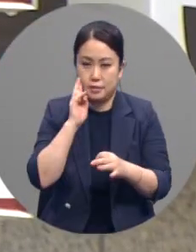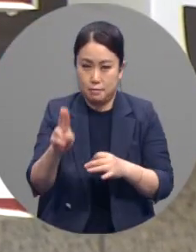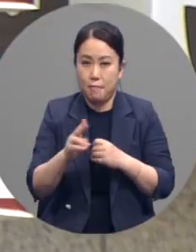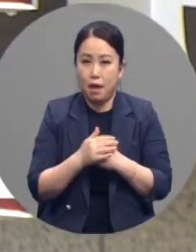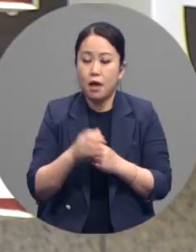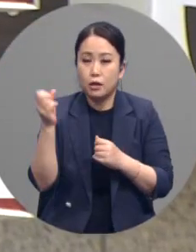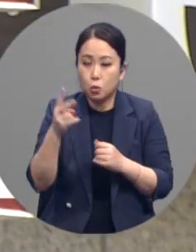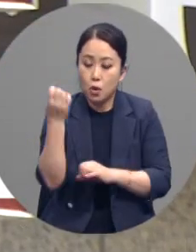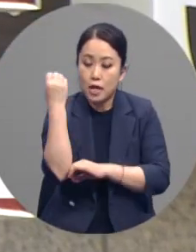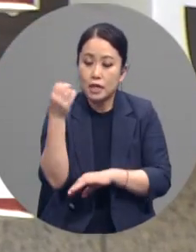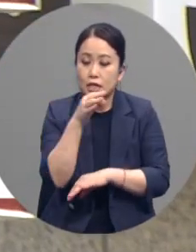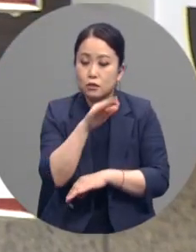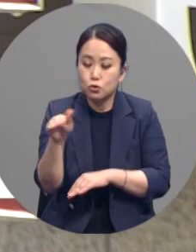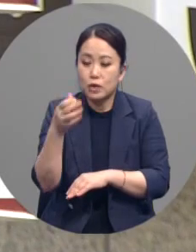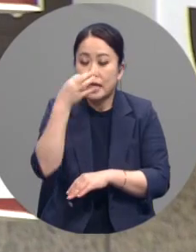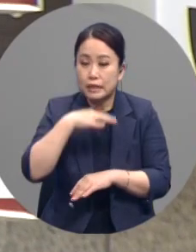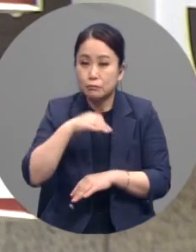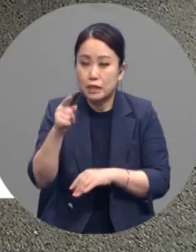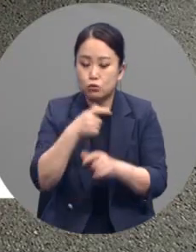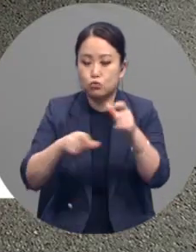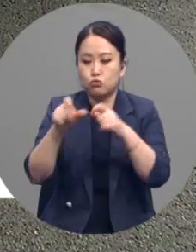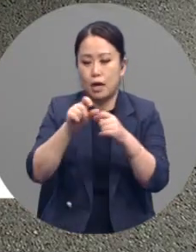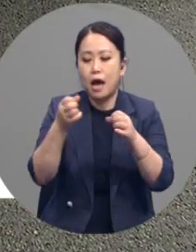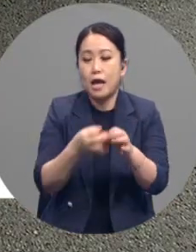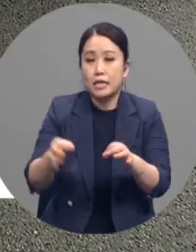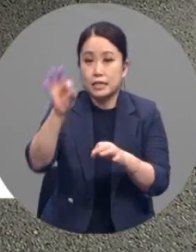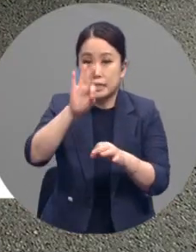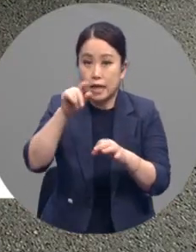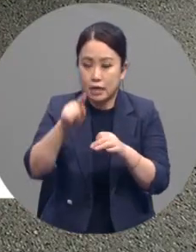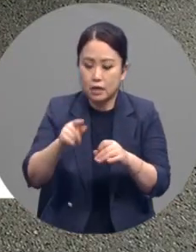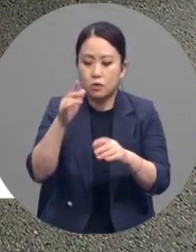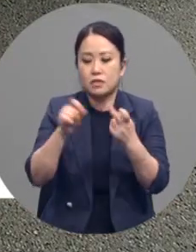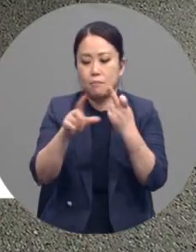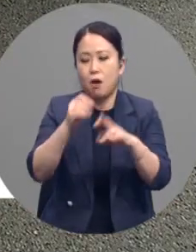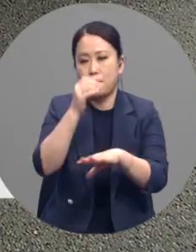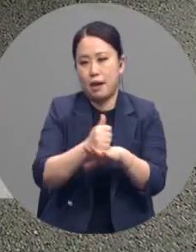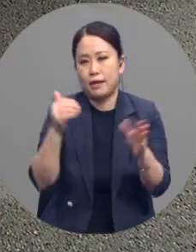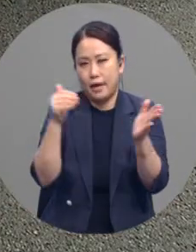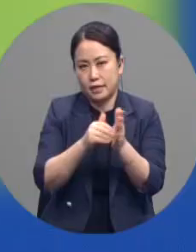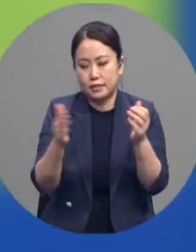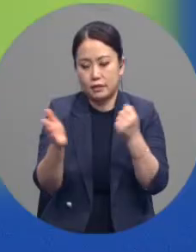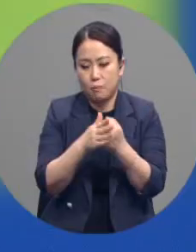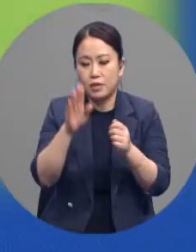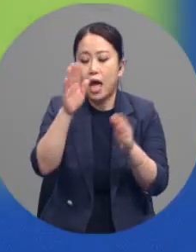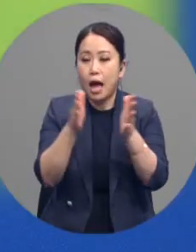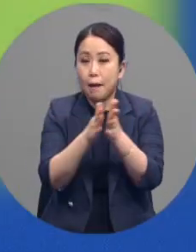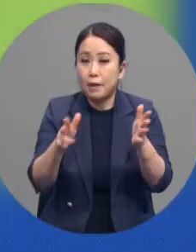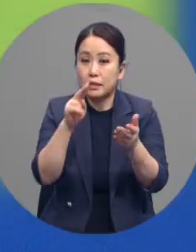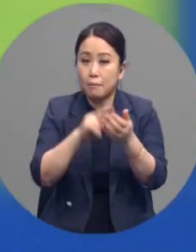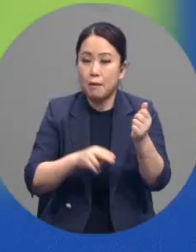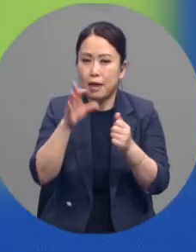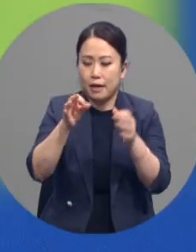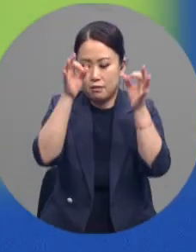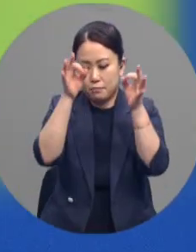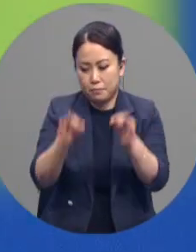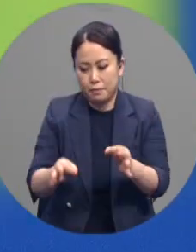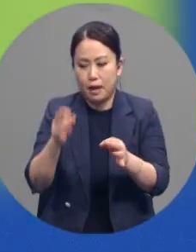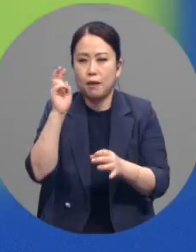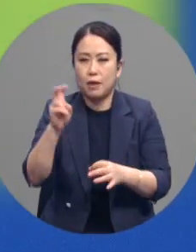인상이 올 연말까지 예고되고 있어 공동 주택 매매가 는 당분간 하향 조정이 불가피할 전망입니다